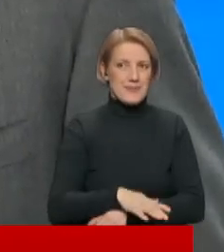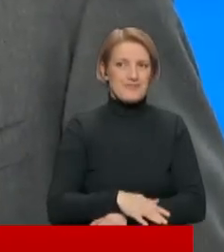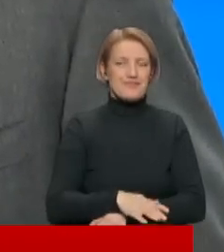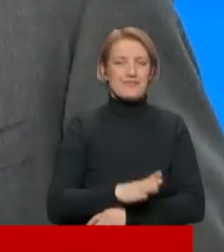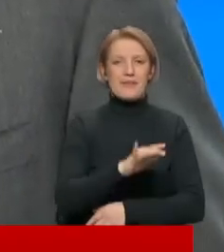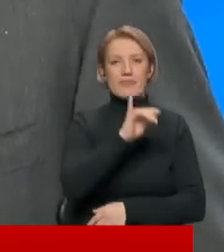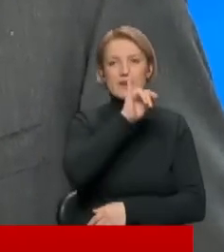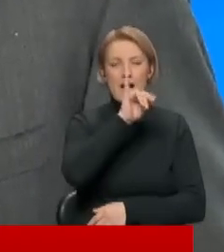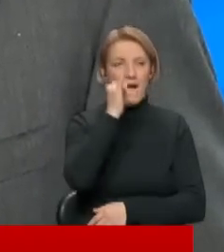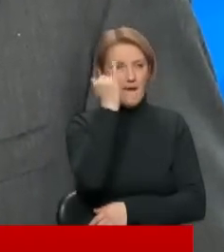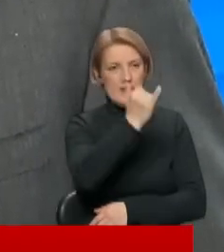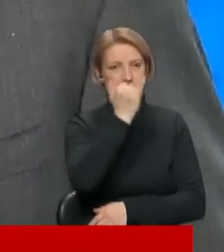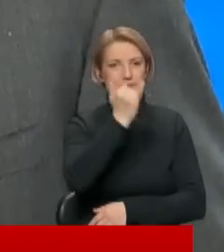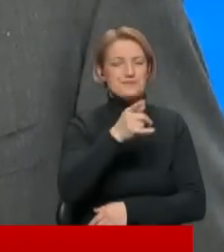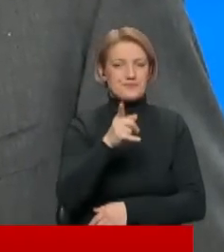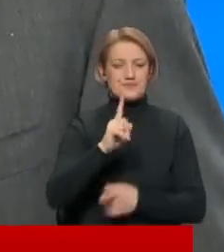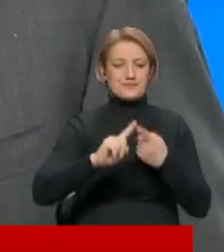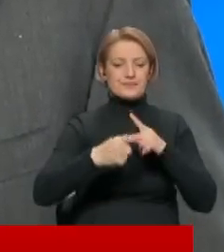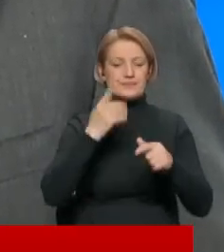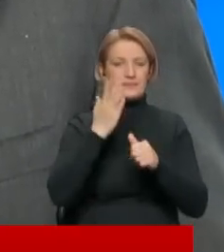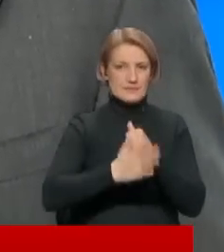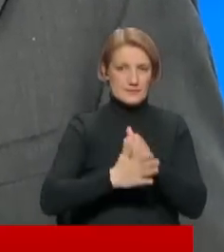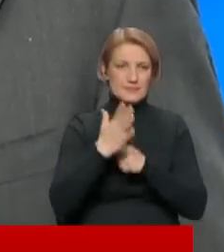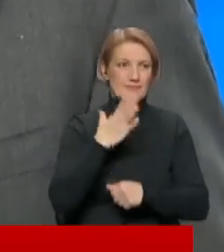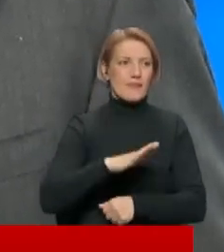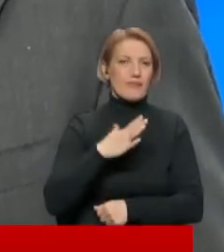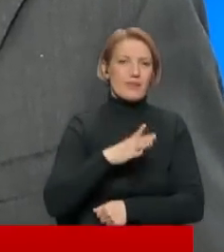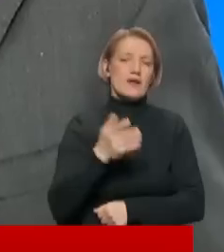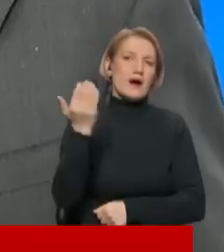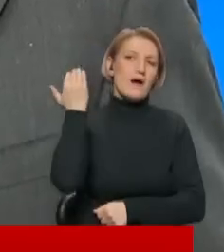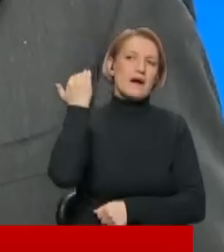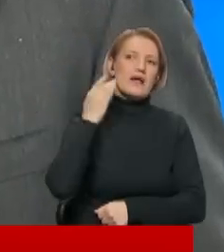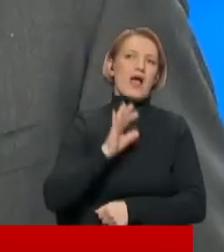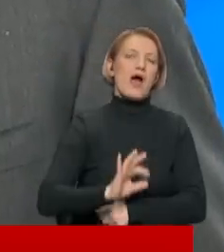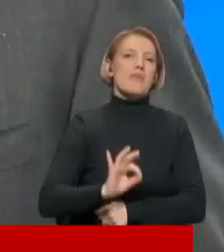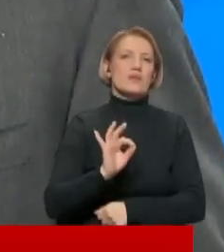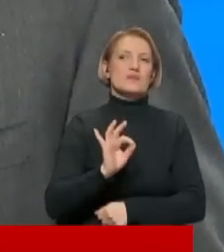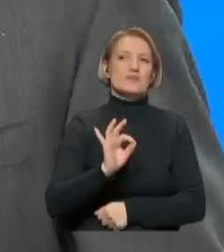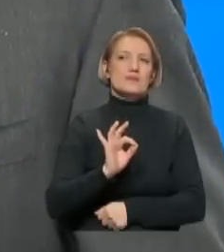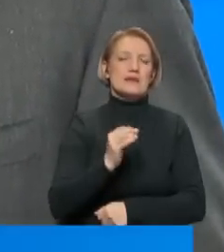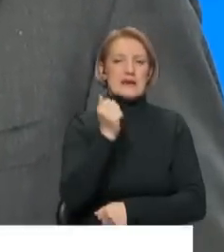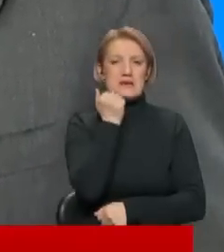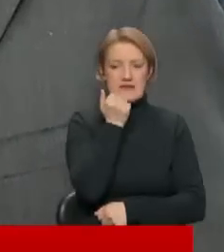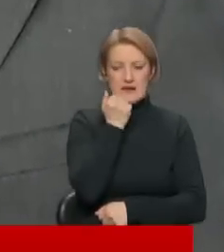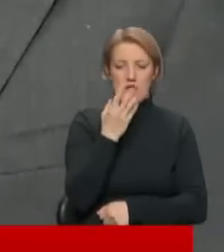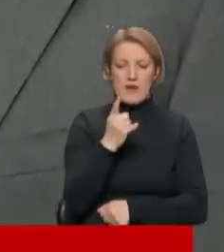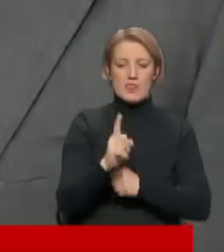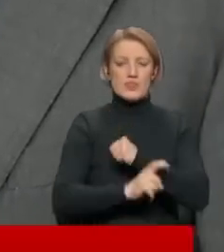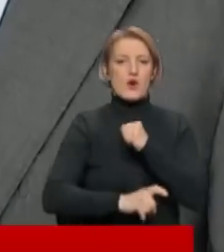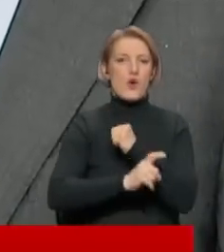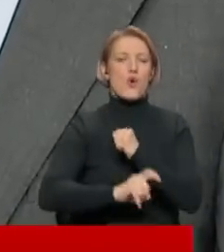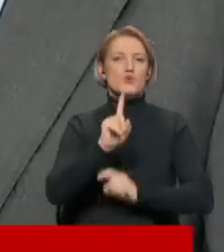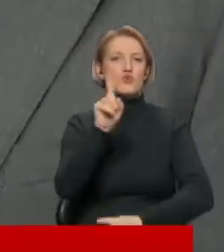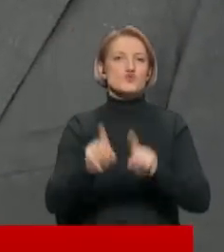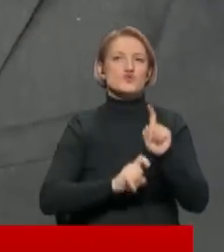hakaret davası yoluyla siyasi yasak getirmek ister işte arkasından hemen yine de yedekte tutmak için bir terör